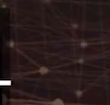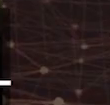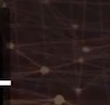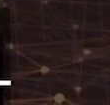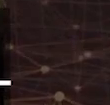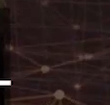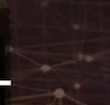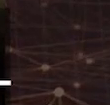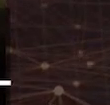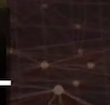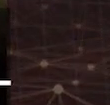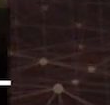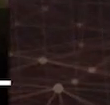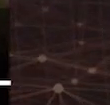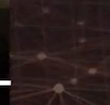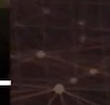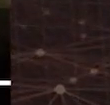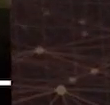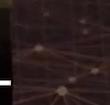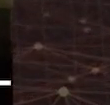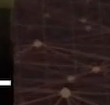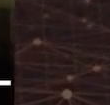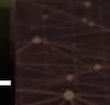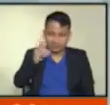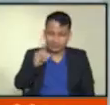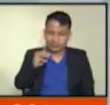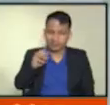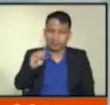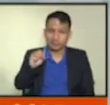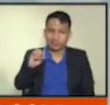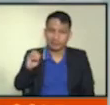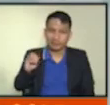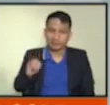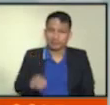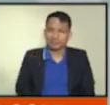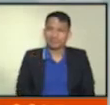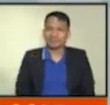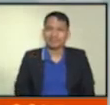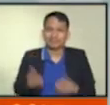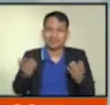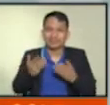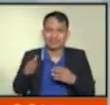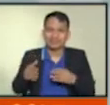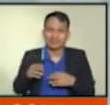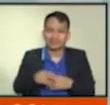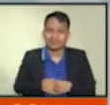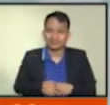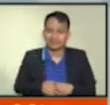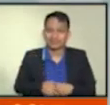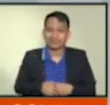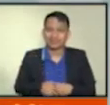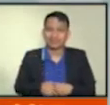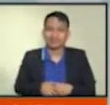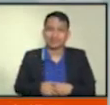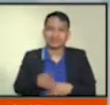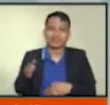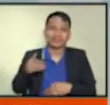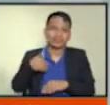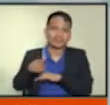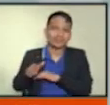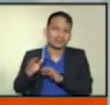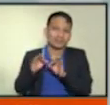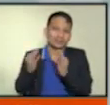pera itong si ano lalaki? Damaso pa talagang pilido, ano? Nalala ko tuloy ito sa no limit ang hiri. Kasi po, may pamilya po